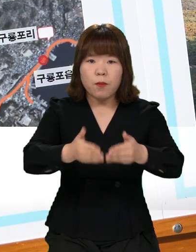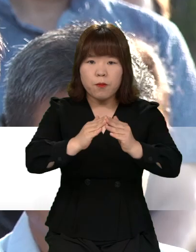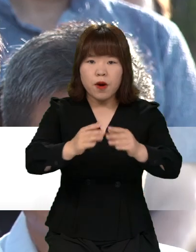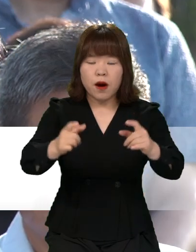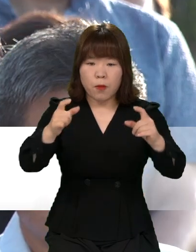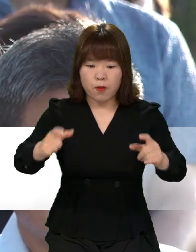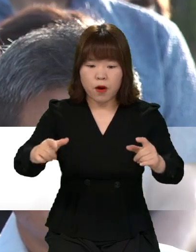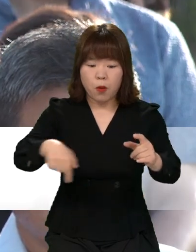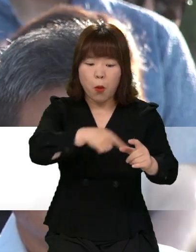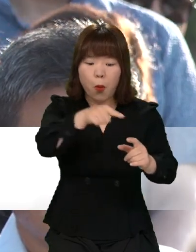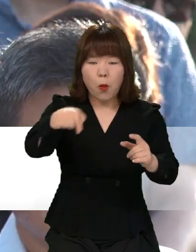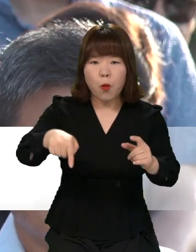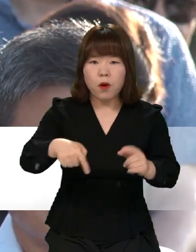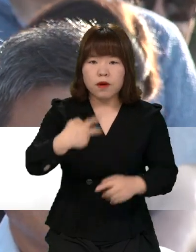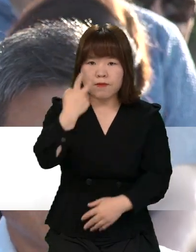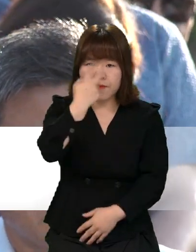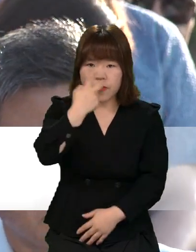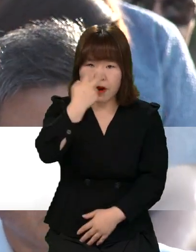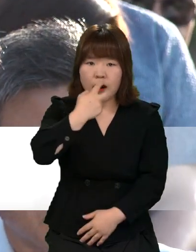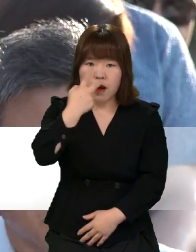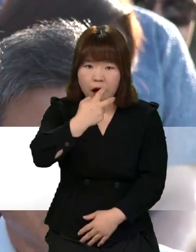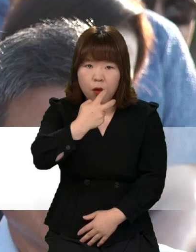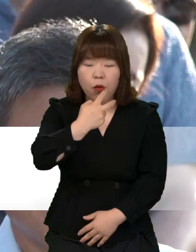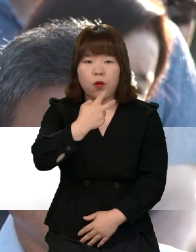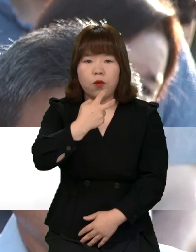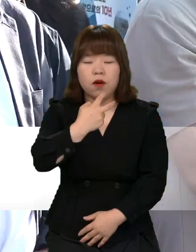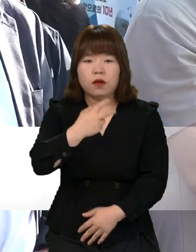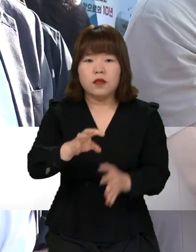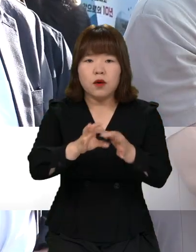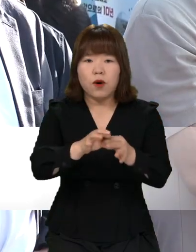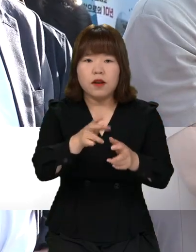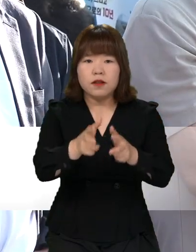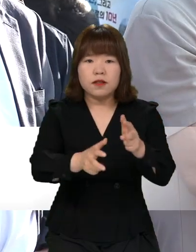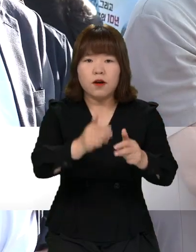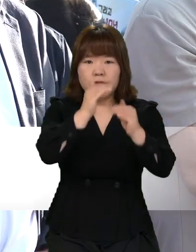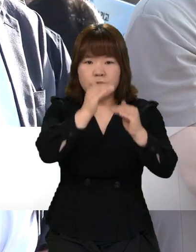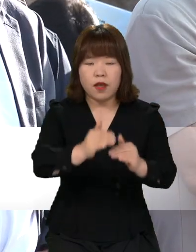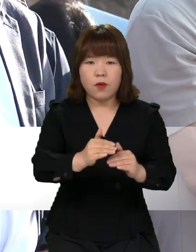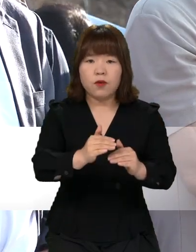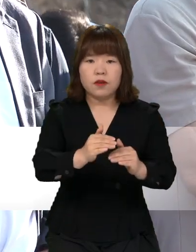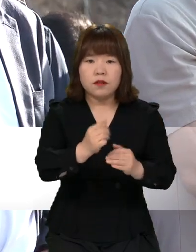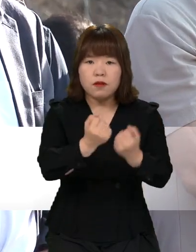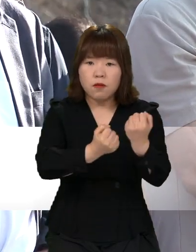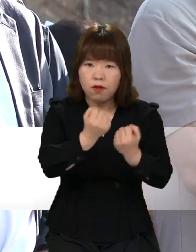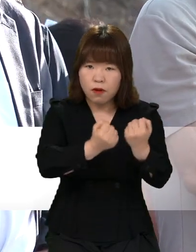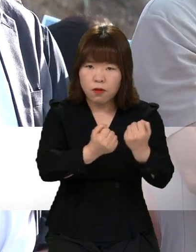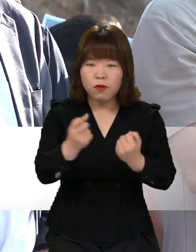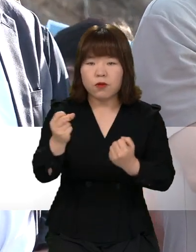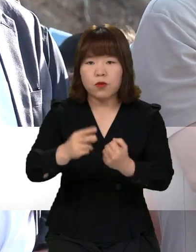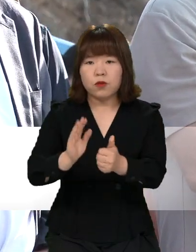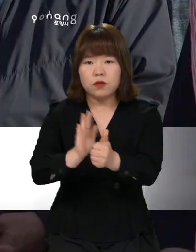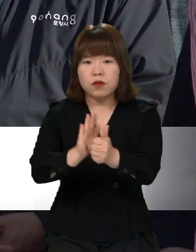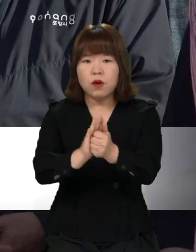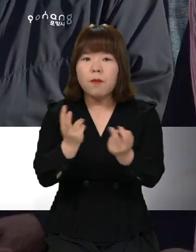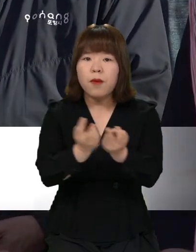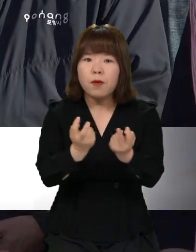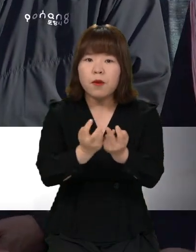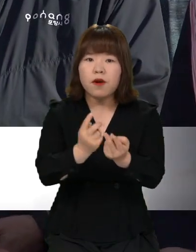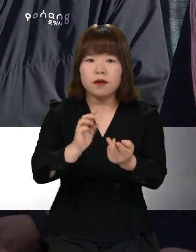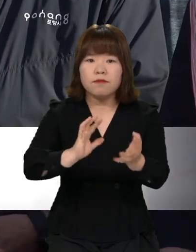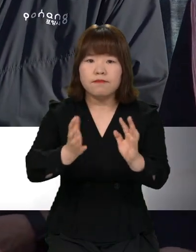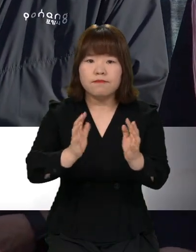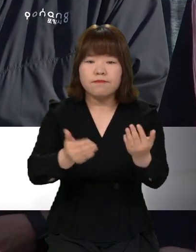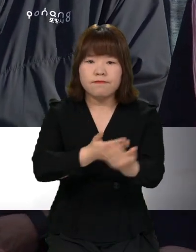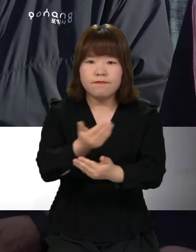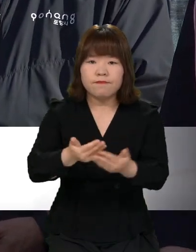참석자들은 예정부지의 주변 지형을 살펴보며 주관부서 서업 설명을 청취했고 부서별 각종 지원